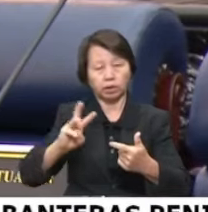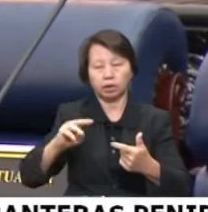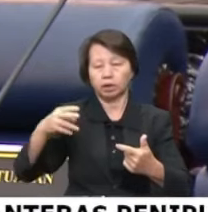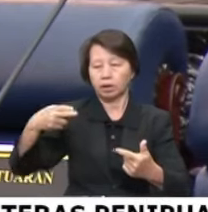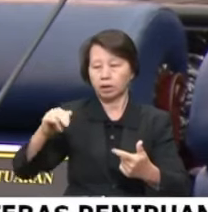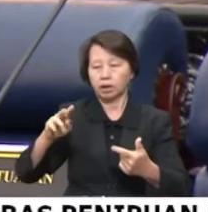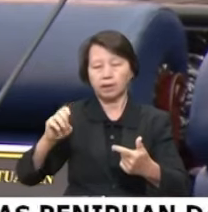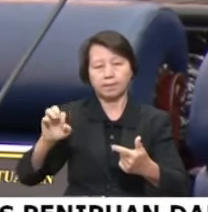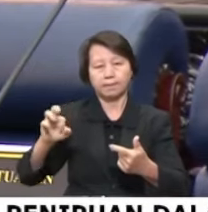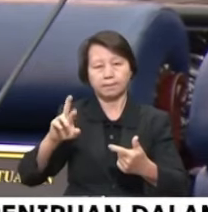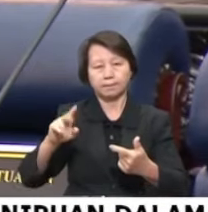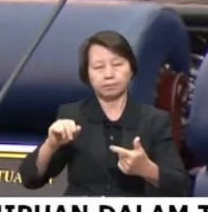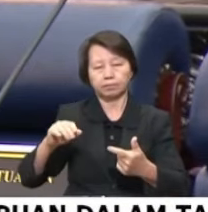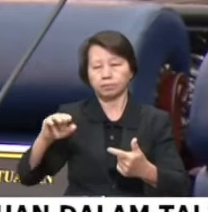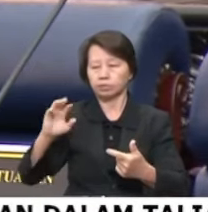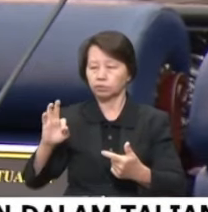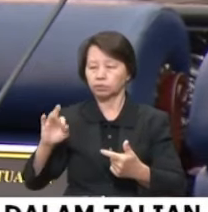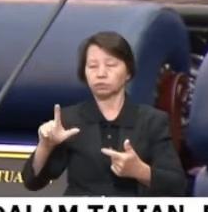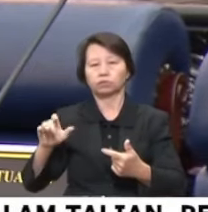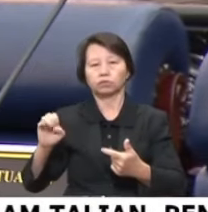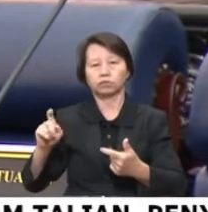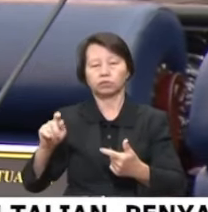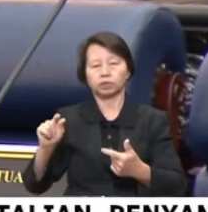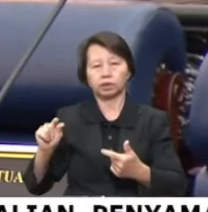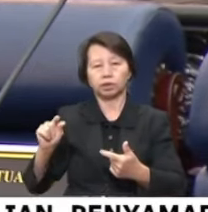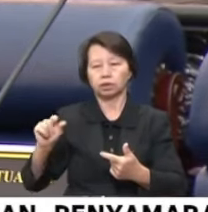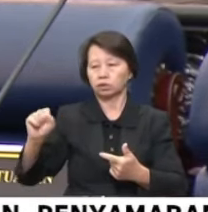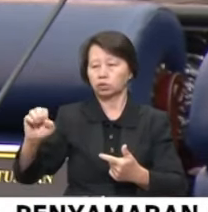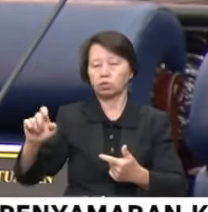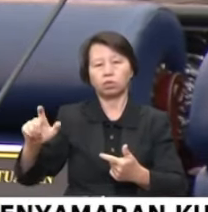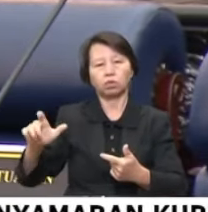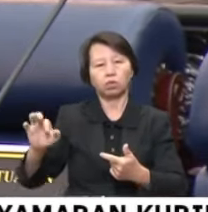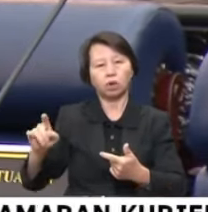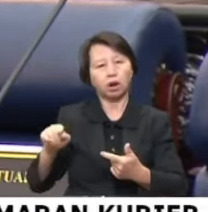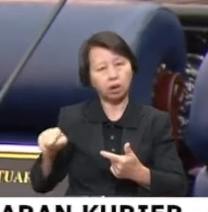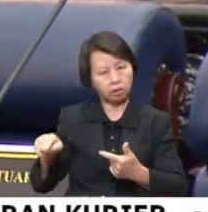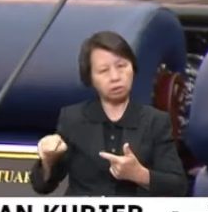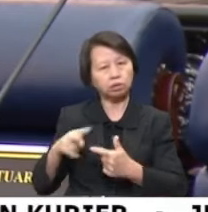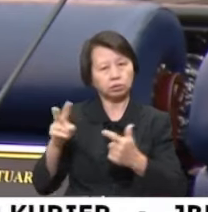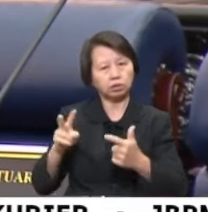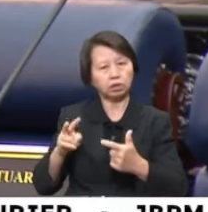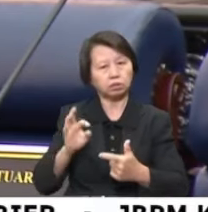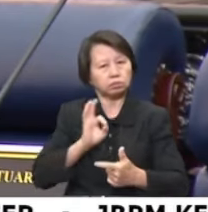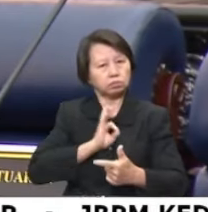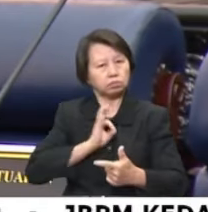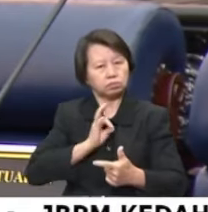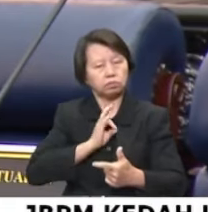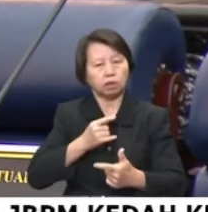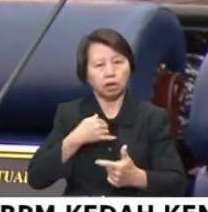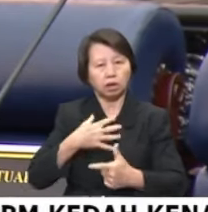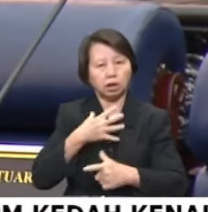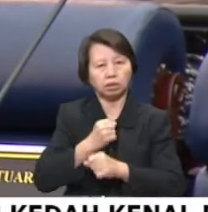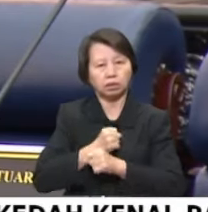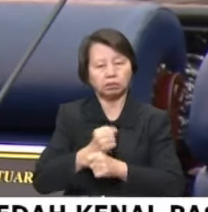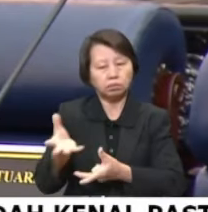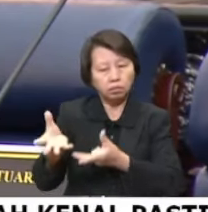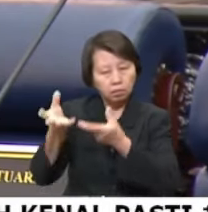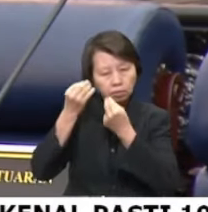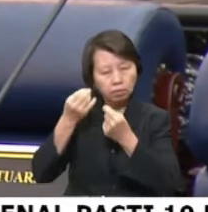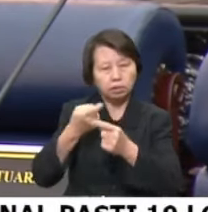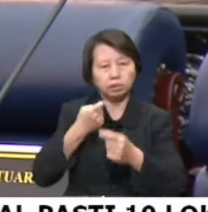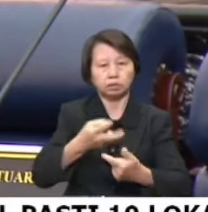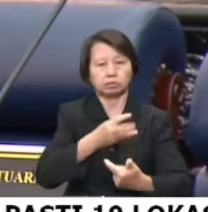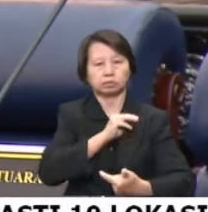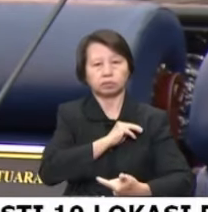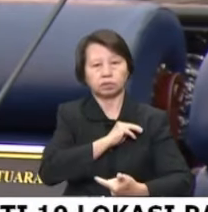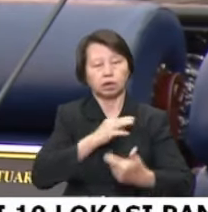hydro floating solar PV. Ini adalah sangat interesting dan saya mendapatkan lanjut maklumat lanjut daripada